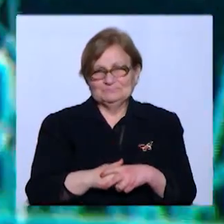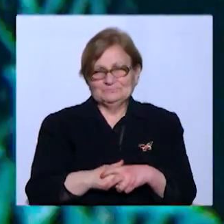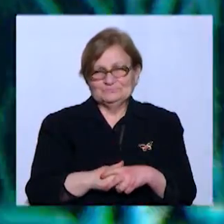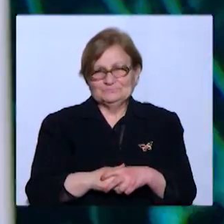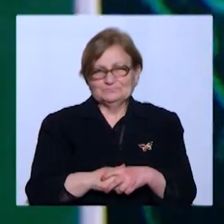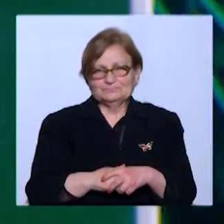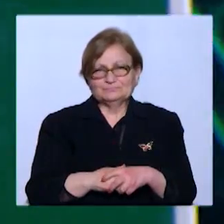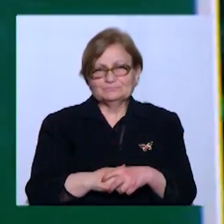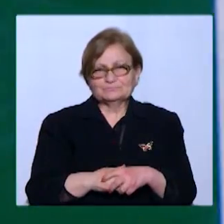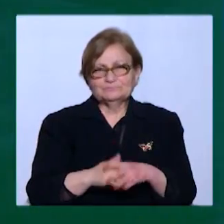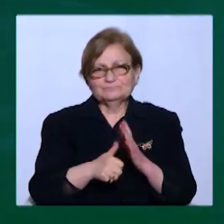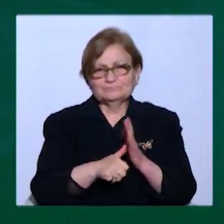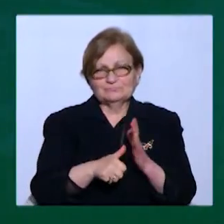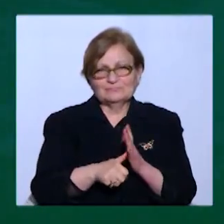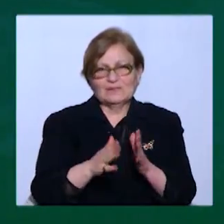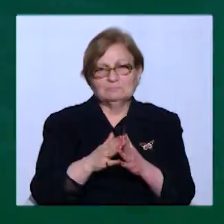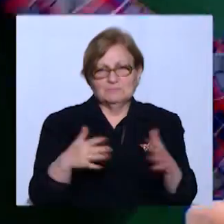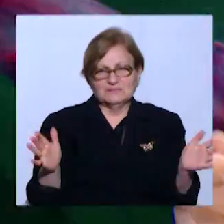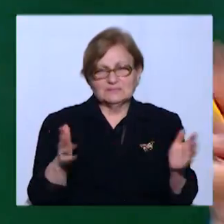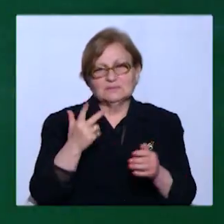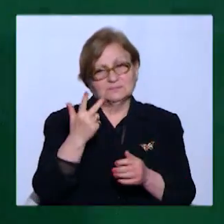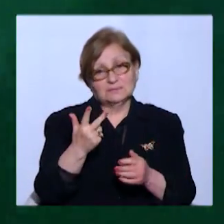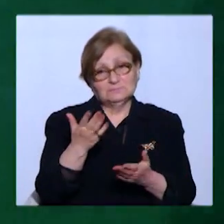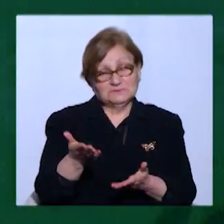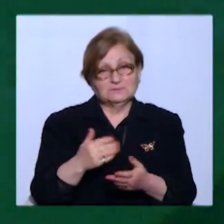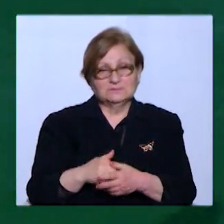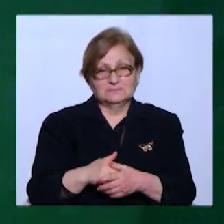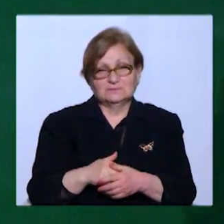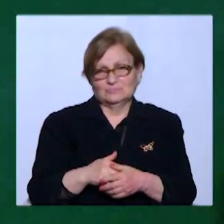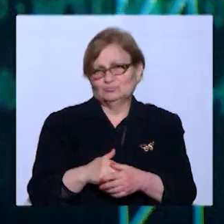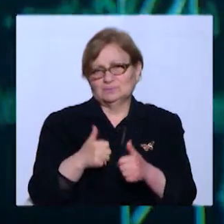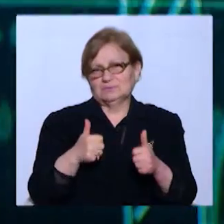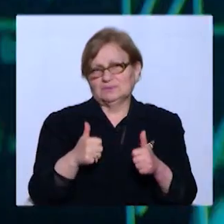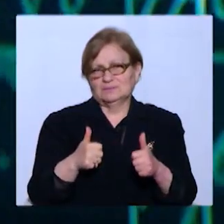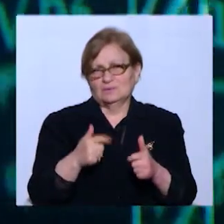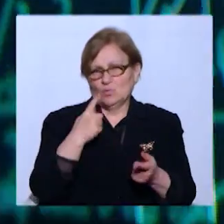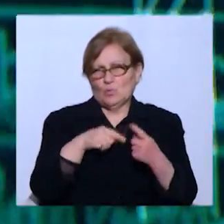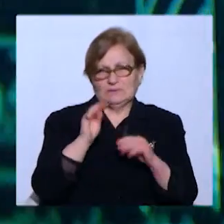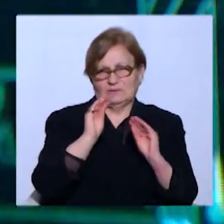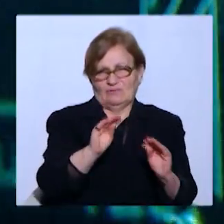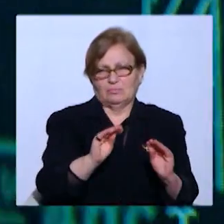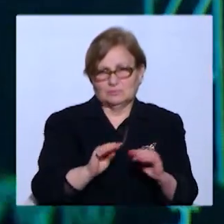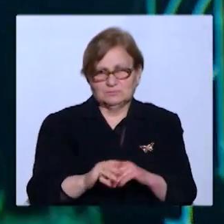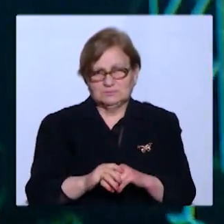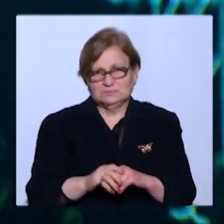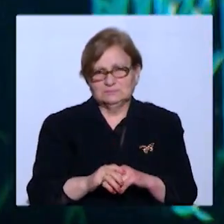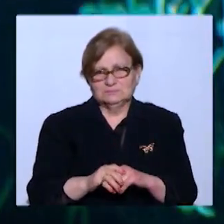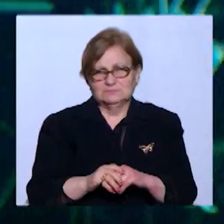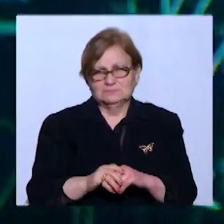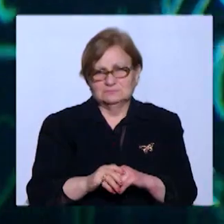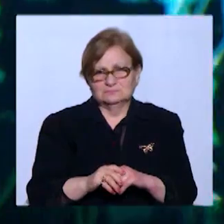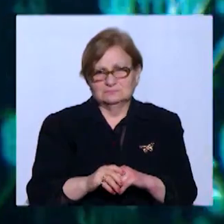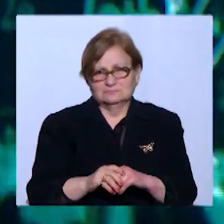მაგარია. ექვსი მეტია სამზე. შვენიერია, დავაბრუნე უკან.